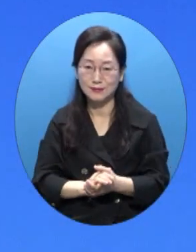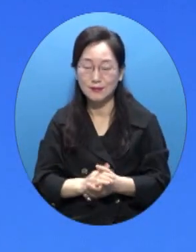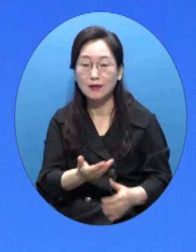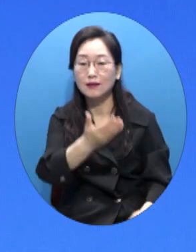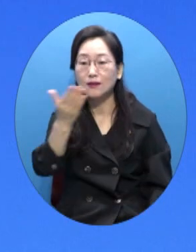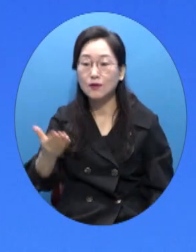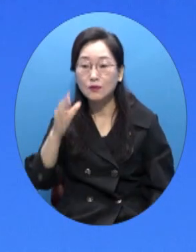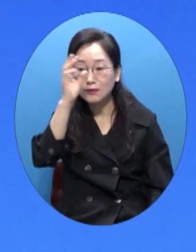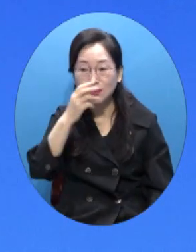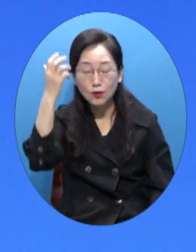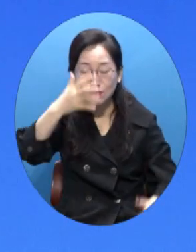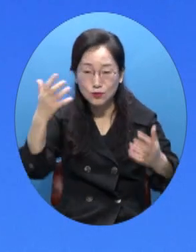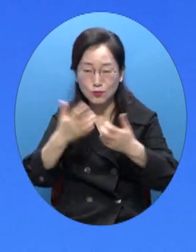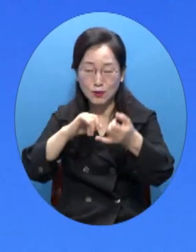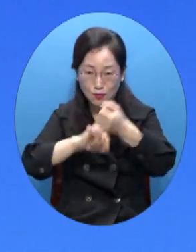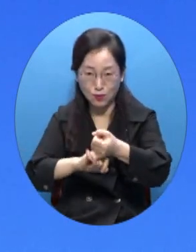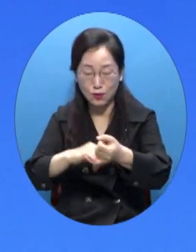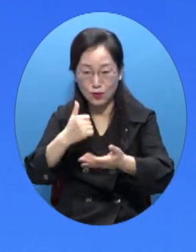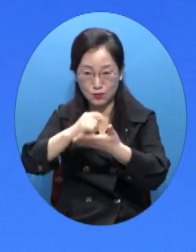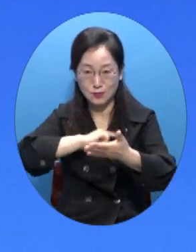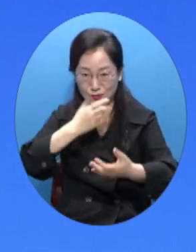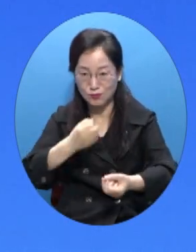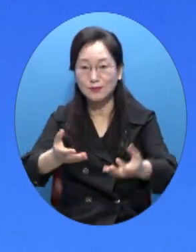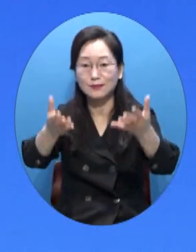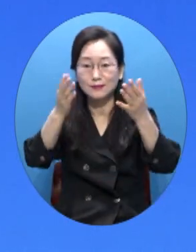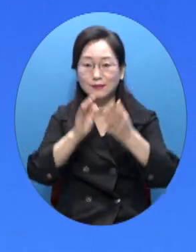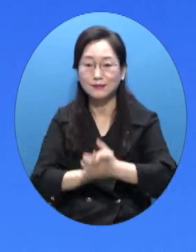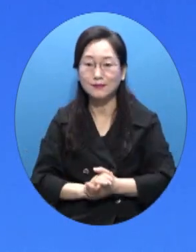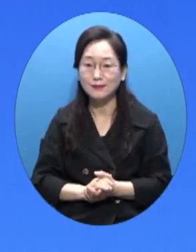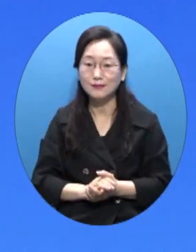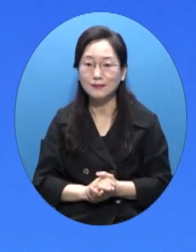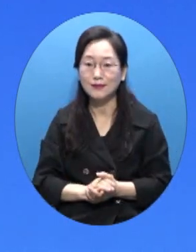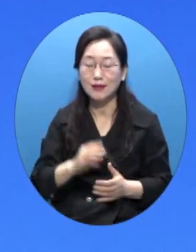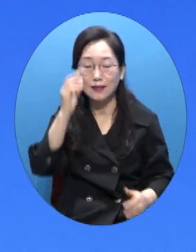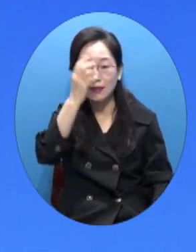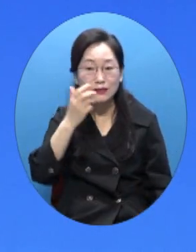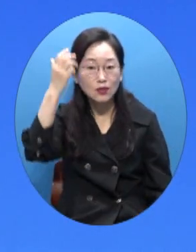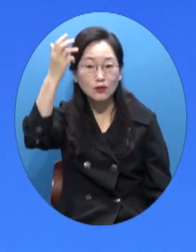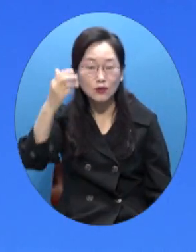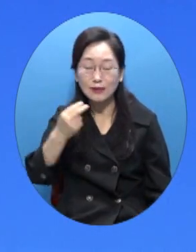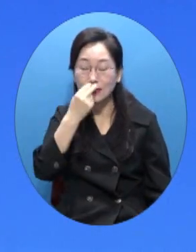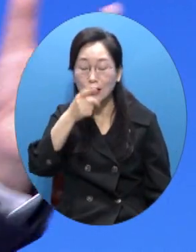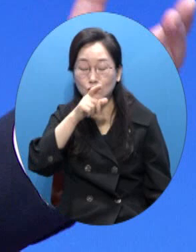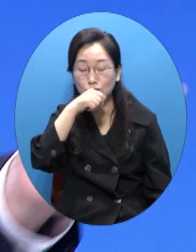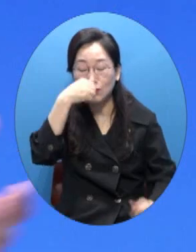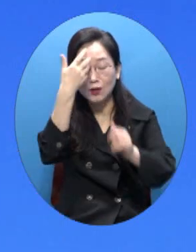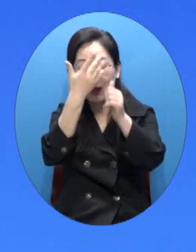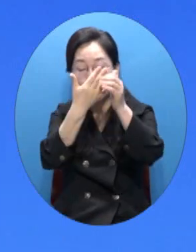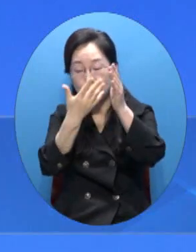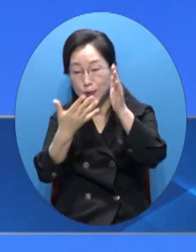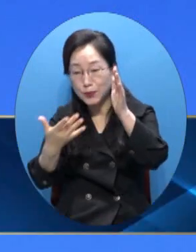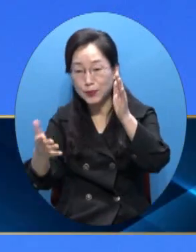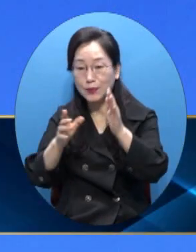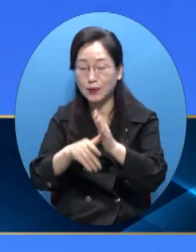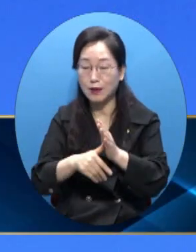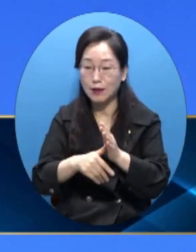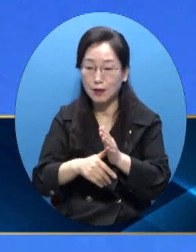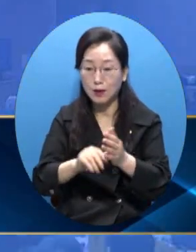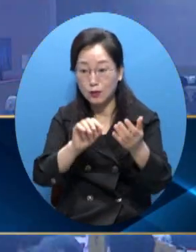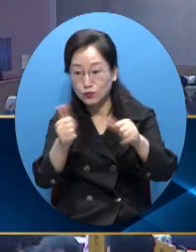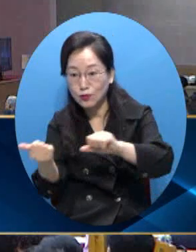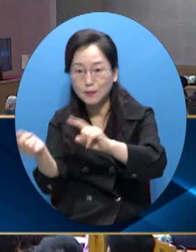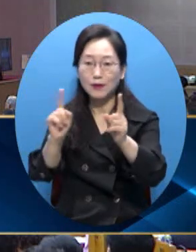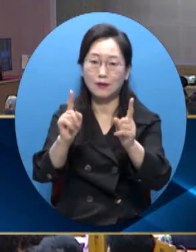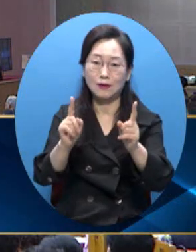여러분 성령 충만 받으시기를 주님으로 축원합니다. 이 성령의 생수가 흘러나갈 때 모든 죽은 것을 살리게 됩니다.